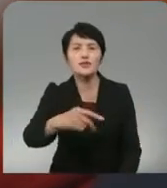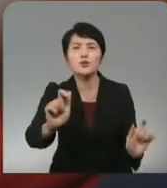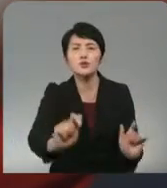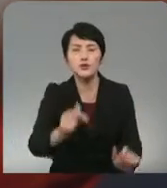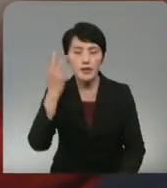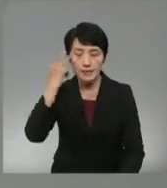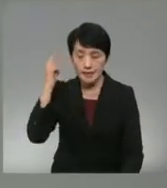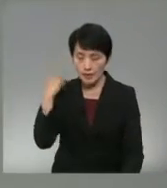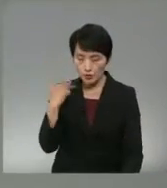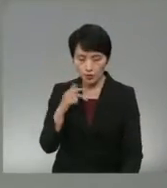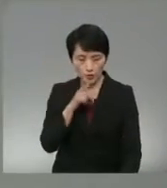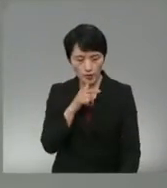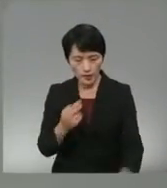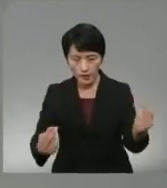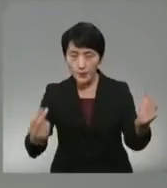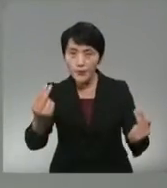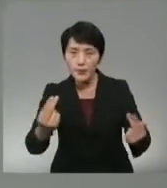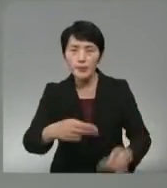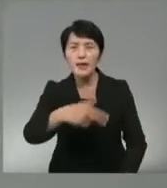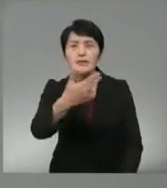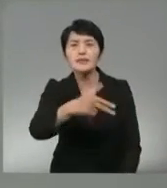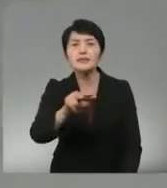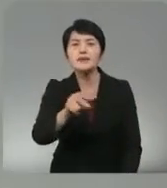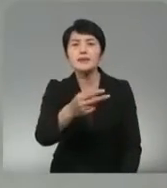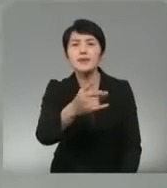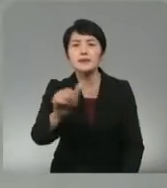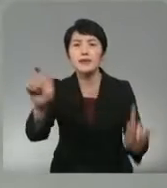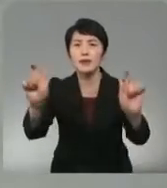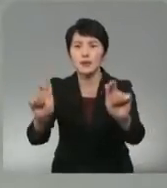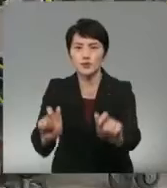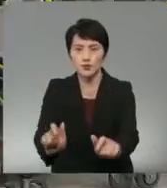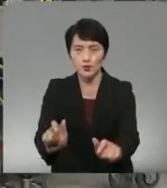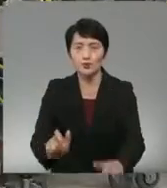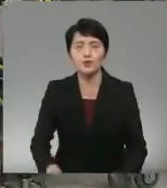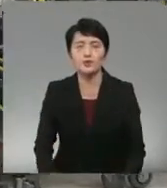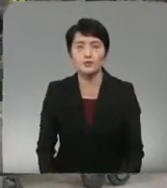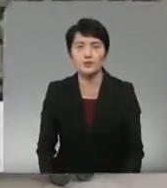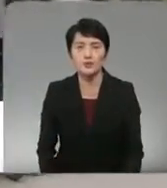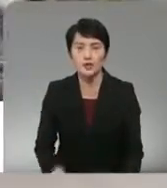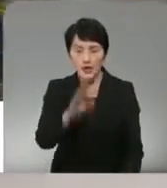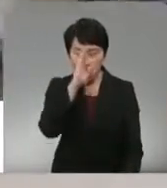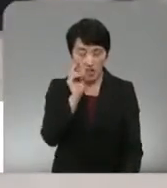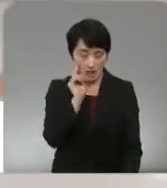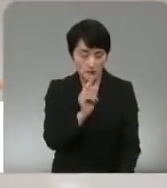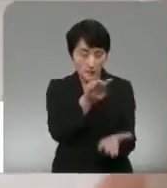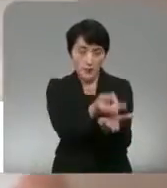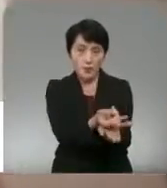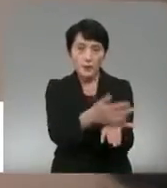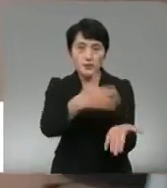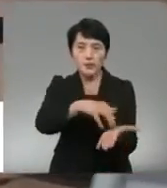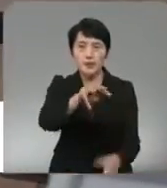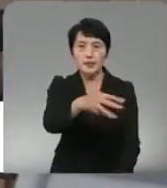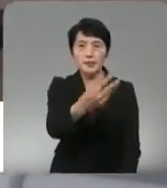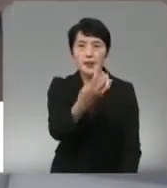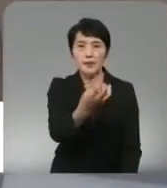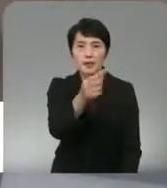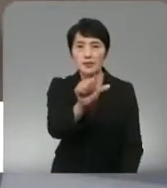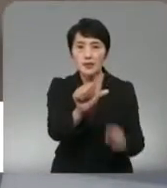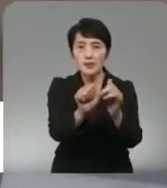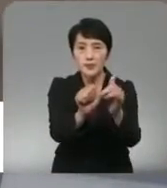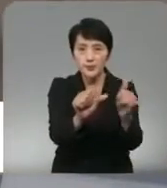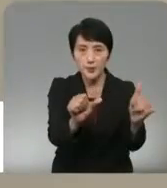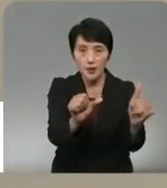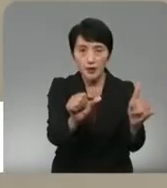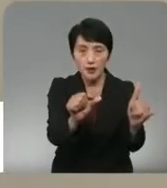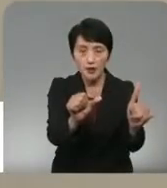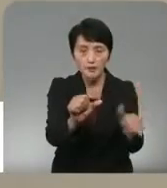d'un cran pour le situer au niveau 2 où se trouvent la rougeole et la varicelle. Puis il a mis en place 4 semaines de délai